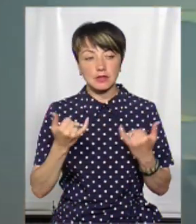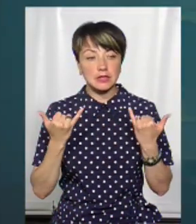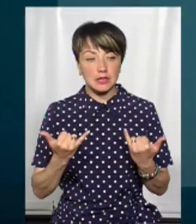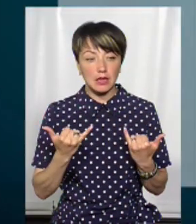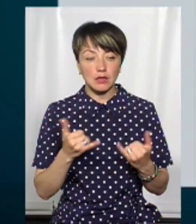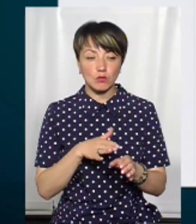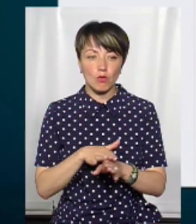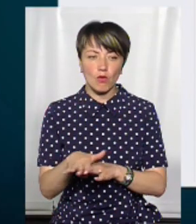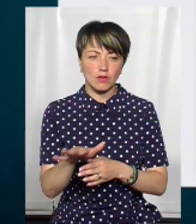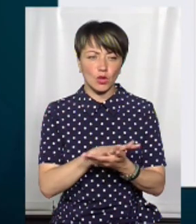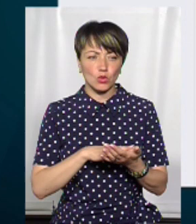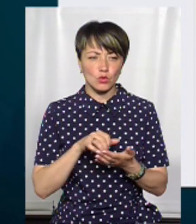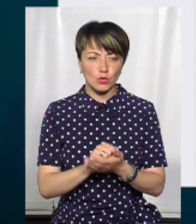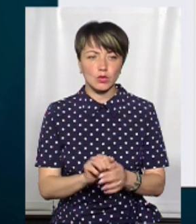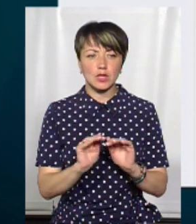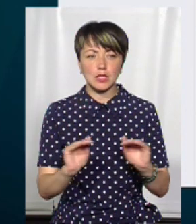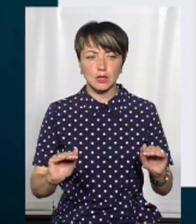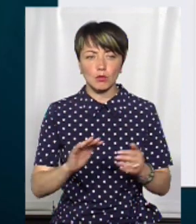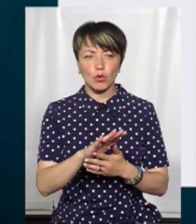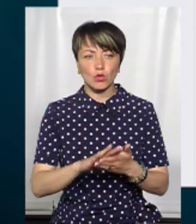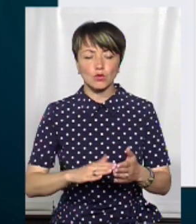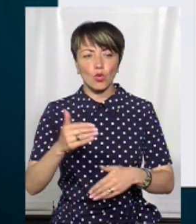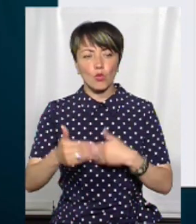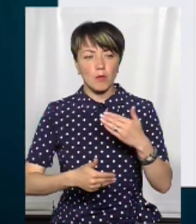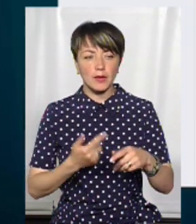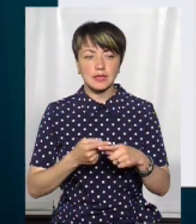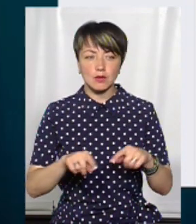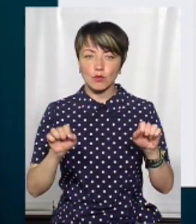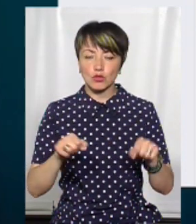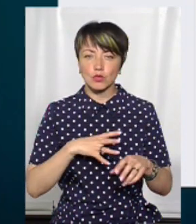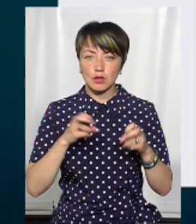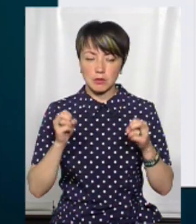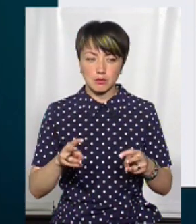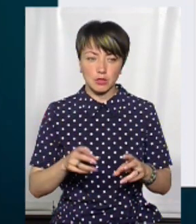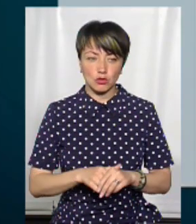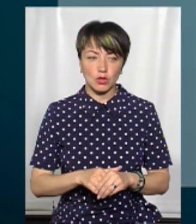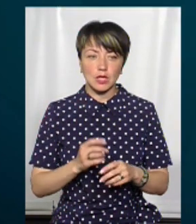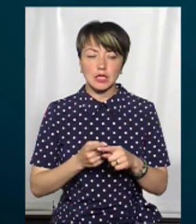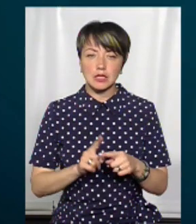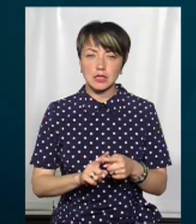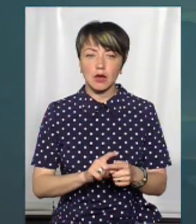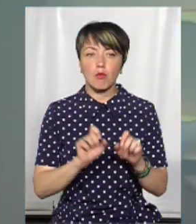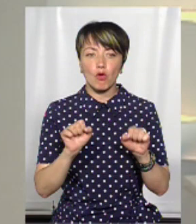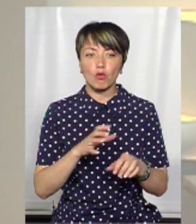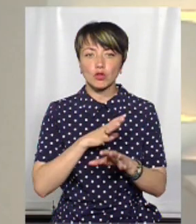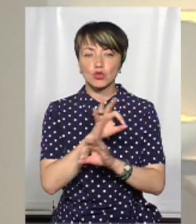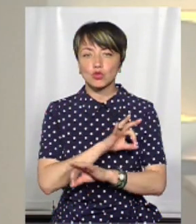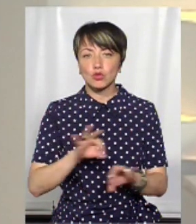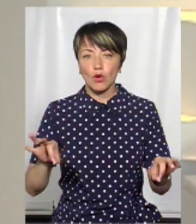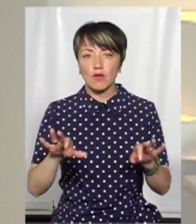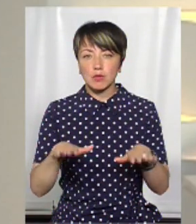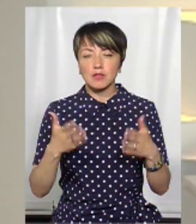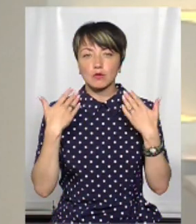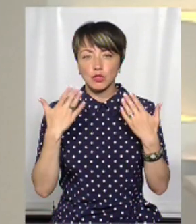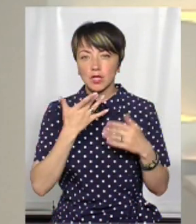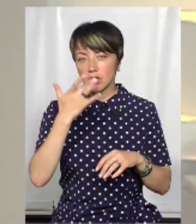Зараз повна розруха, проте діти продовжують там купатися, хоча це може бути небезпечно. Це могло бути чудове місце для літнього